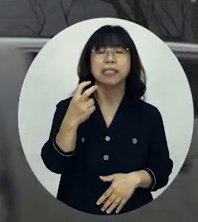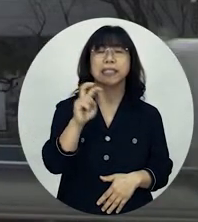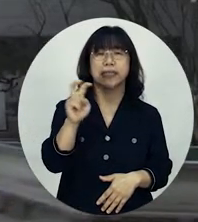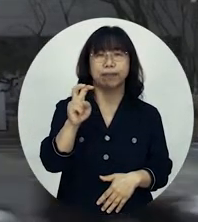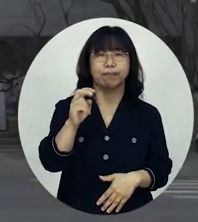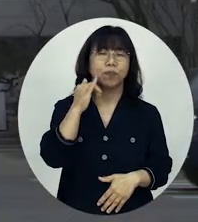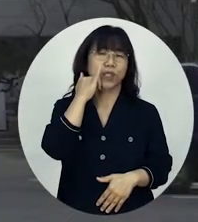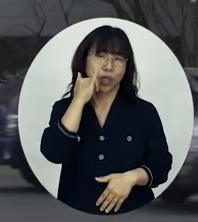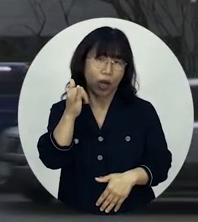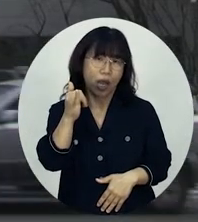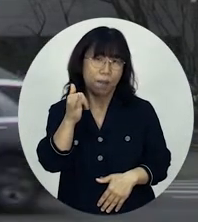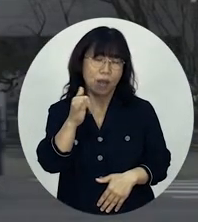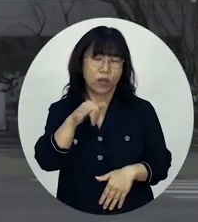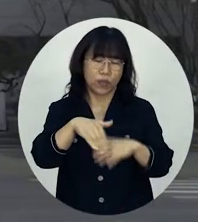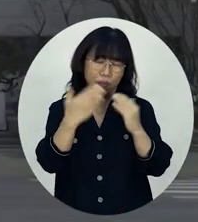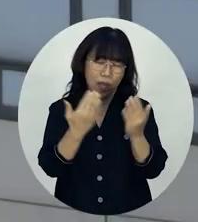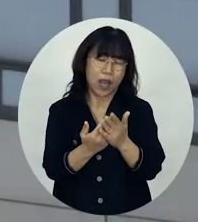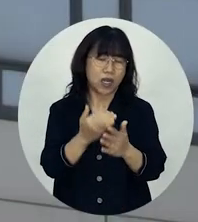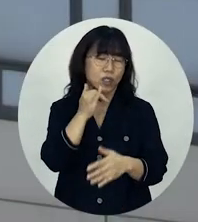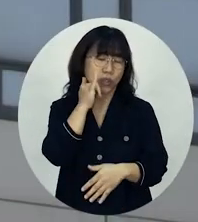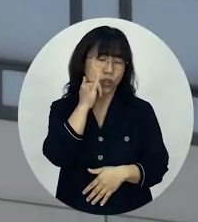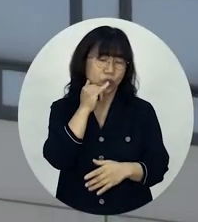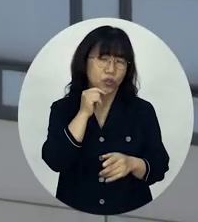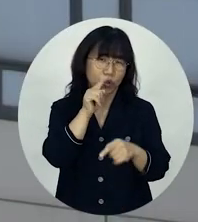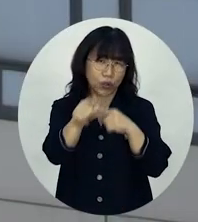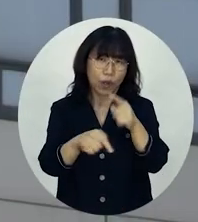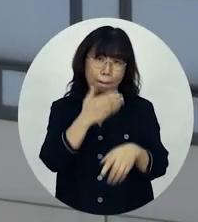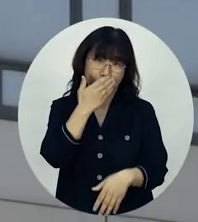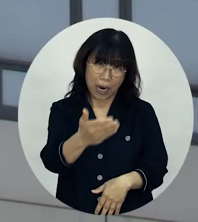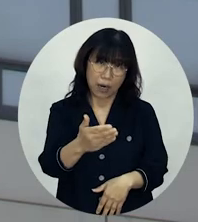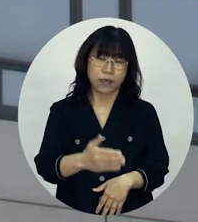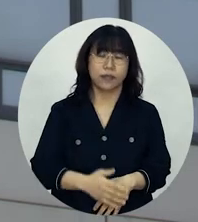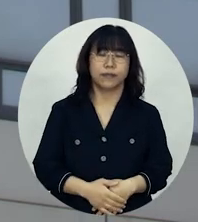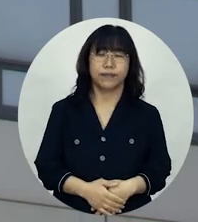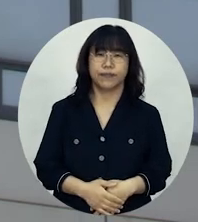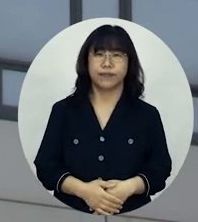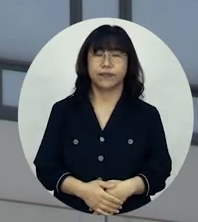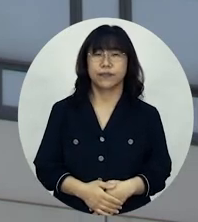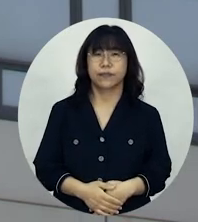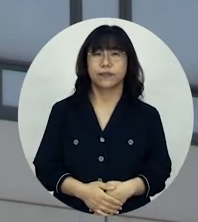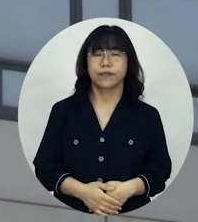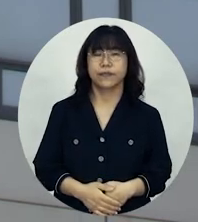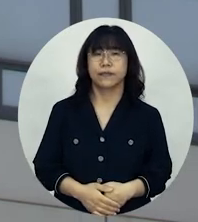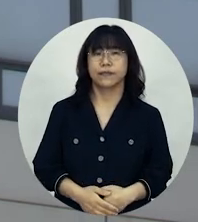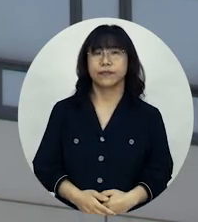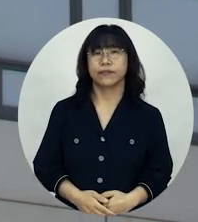추석 연휴 구민들의 불편을 최소화하기 위해 적극 노력한다는 방침입니다.